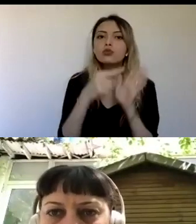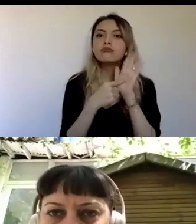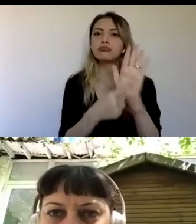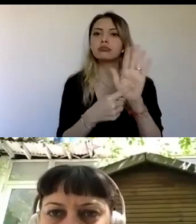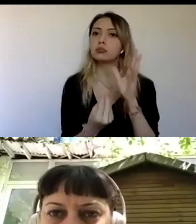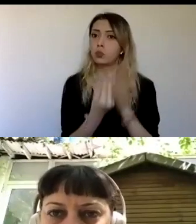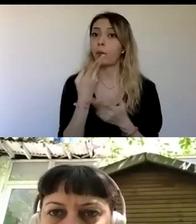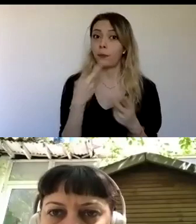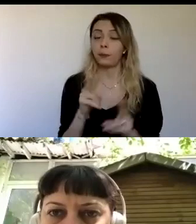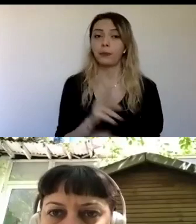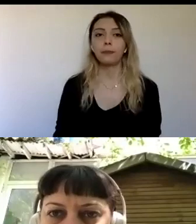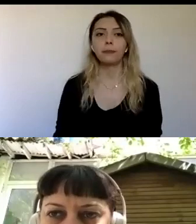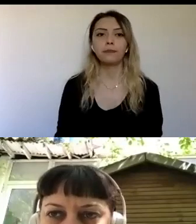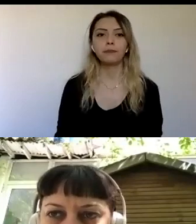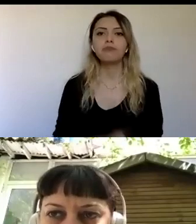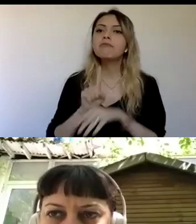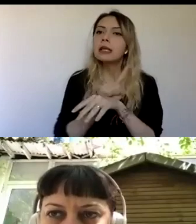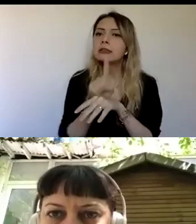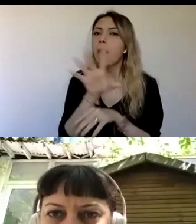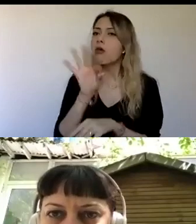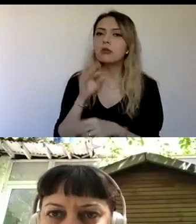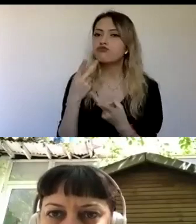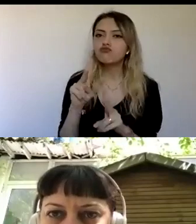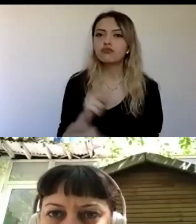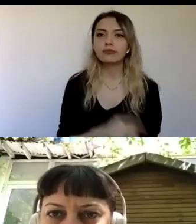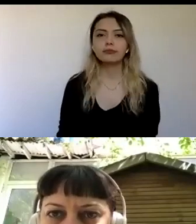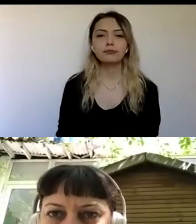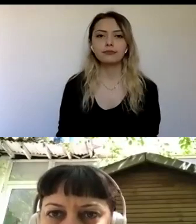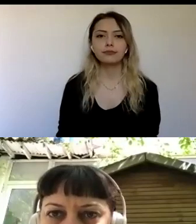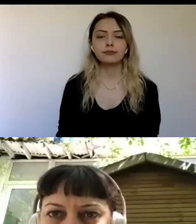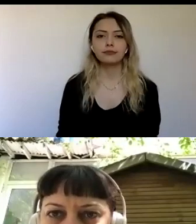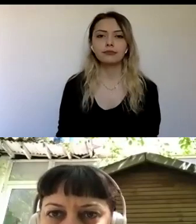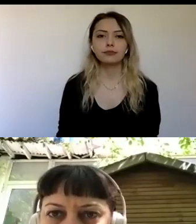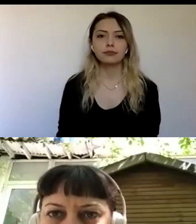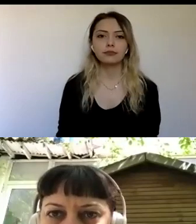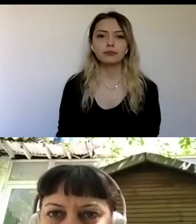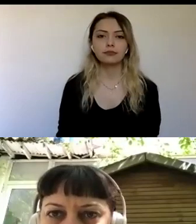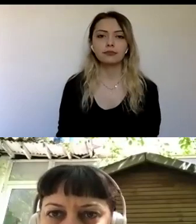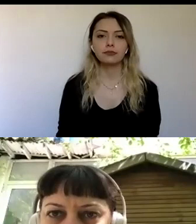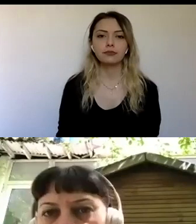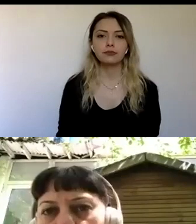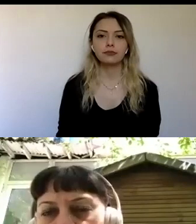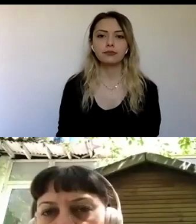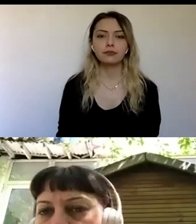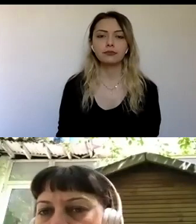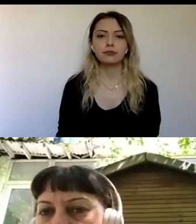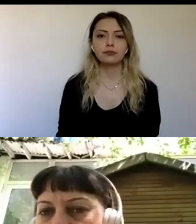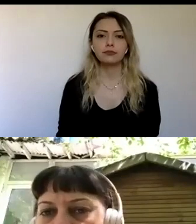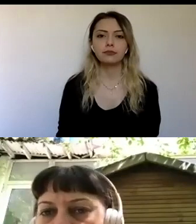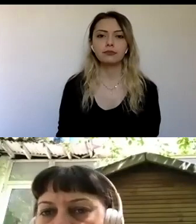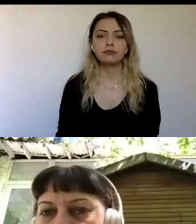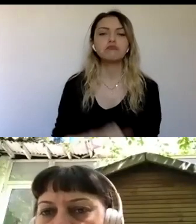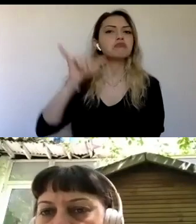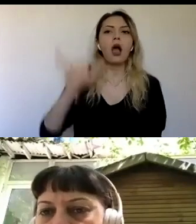araçlardan gelip de bunun zamanlarına da bakıp aradığımız hak mücadelesine dair bir takım